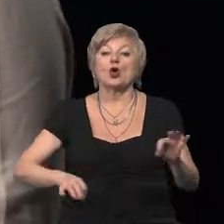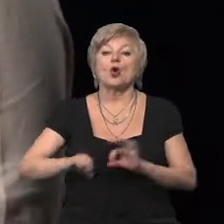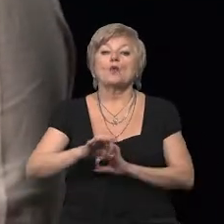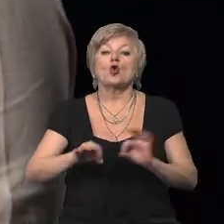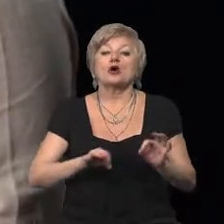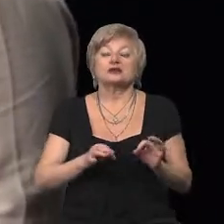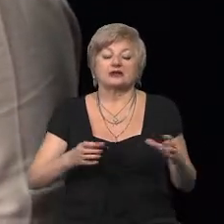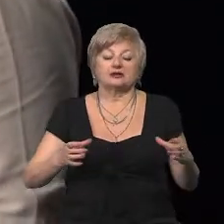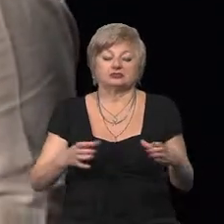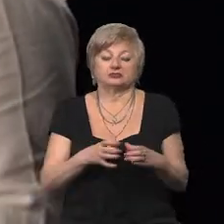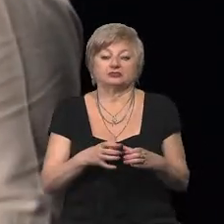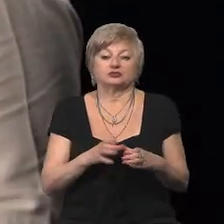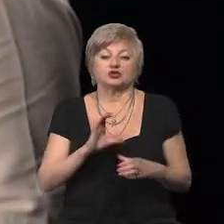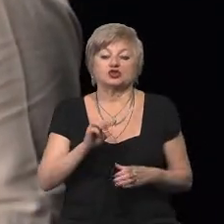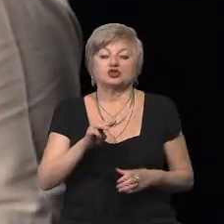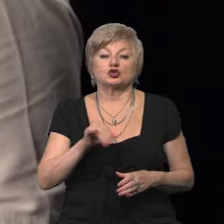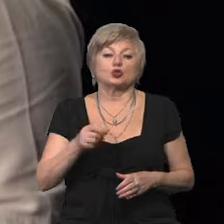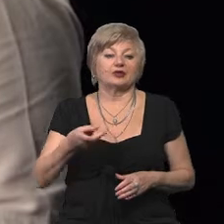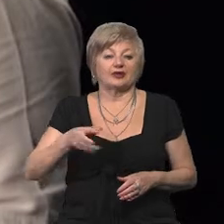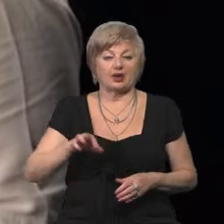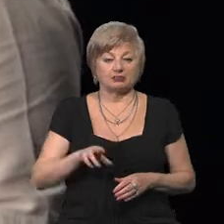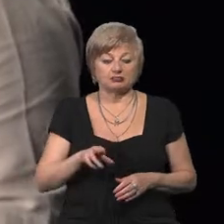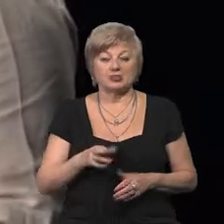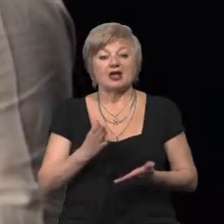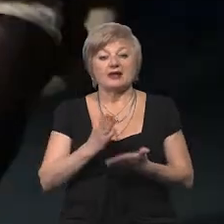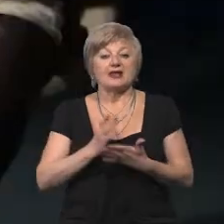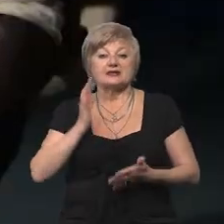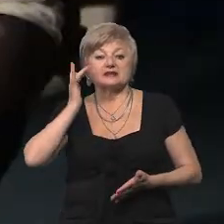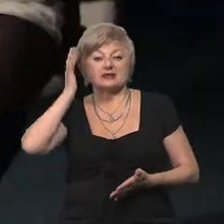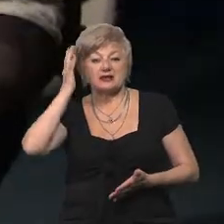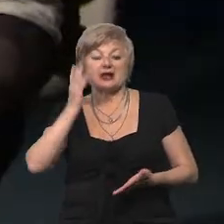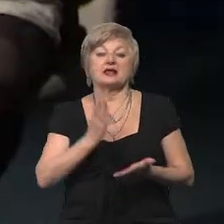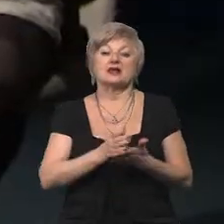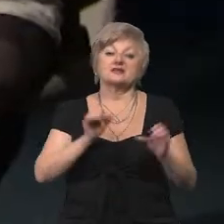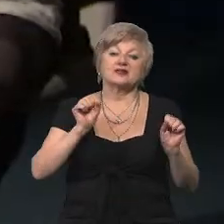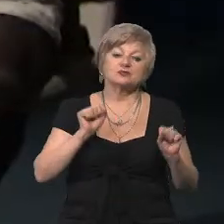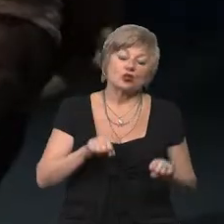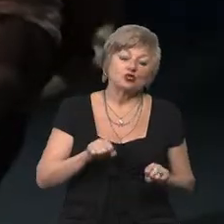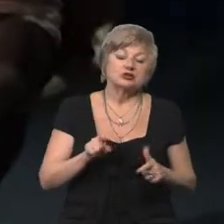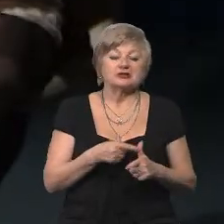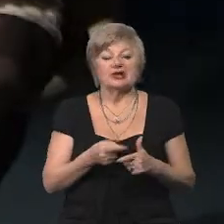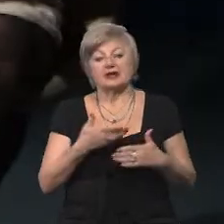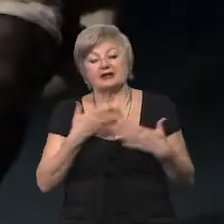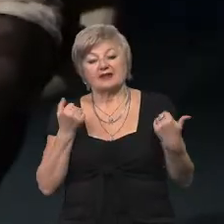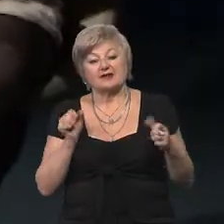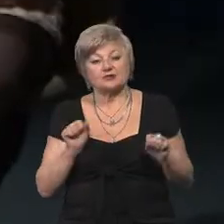студия, скорее. Вот. Есть идея, есть возможности или нет возможности, мы тогда их